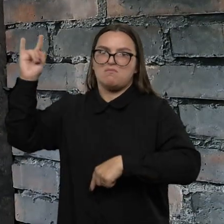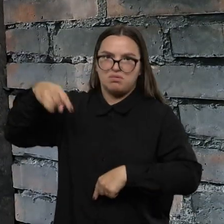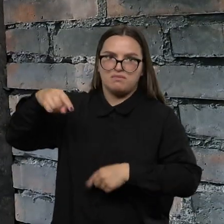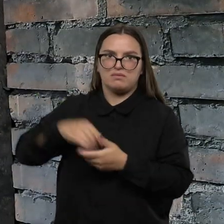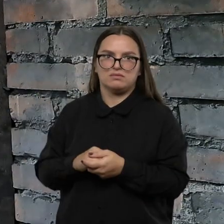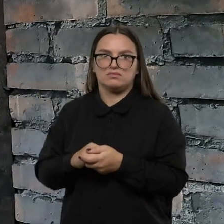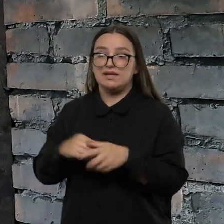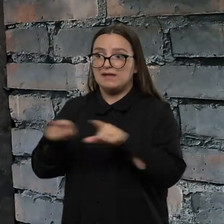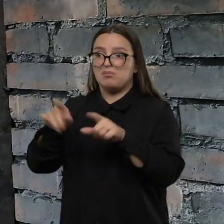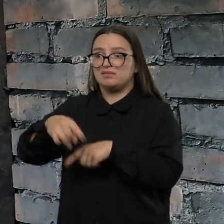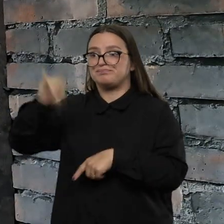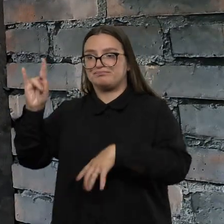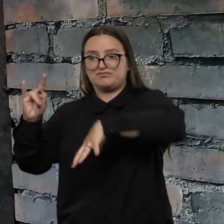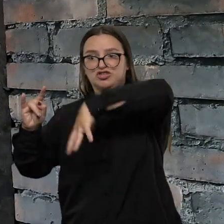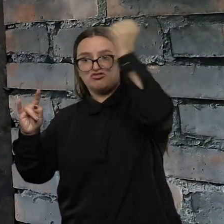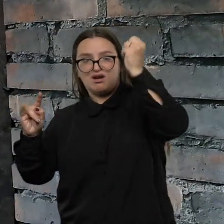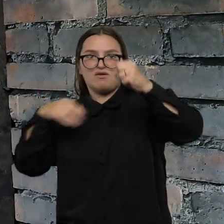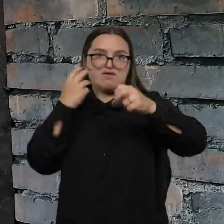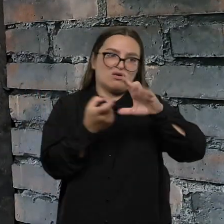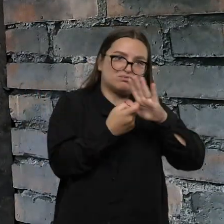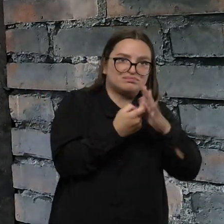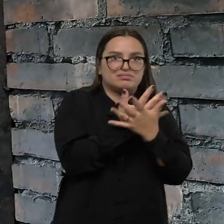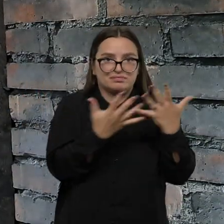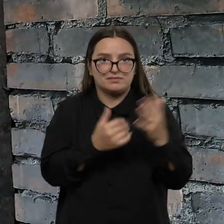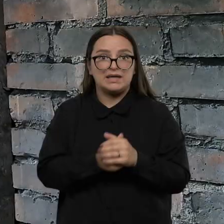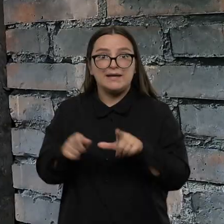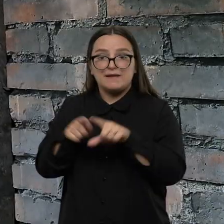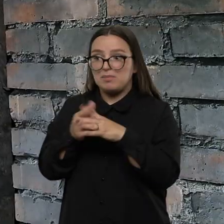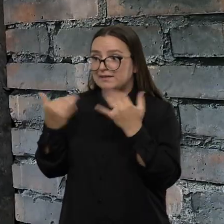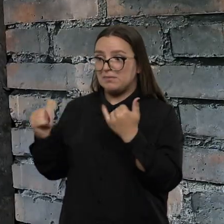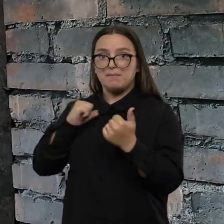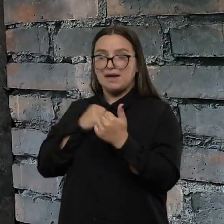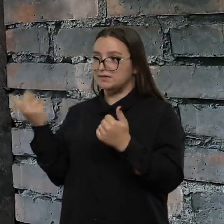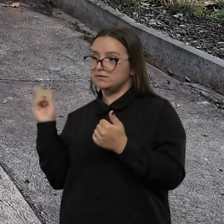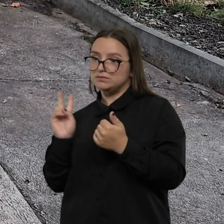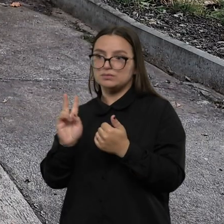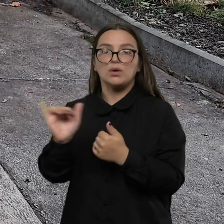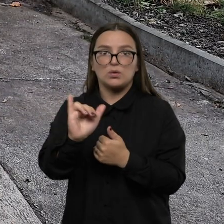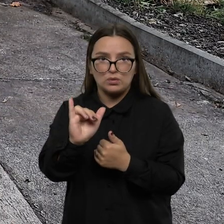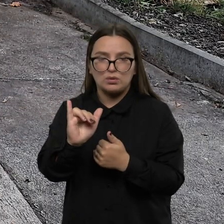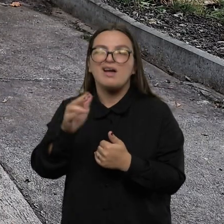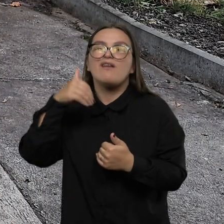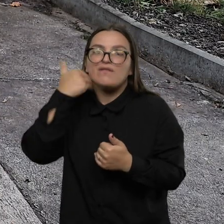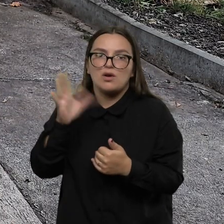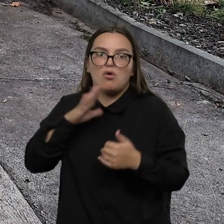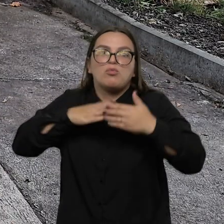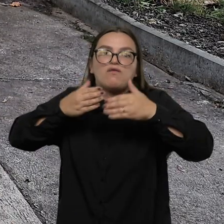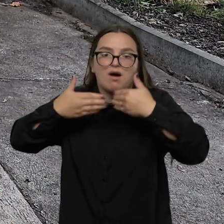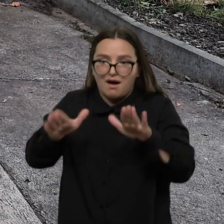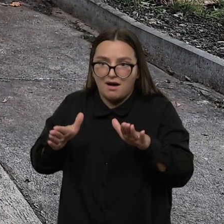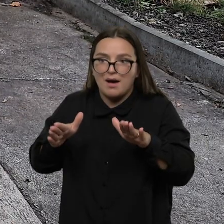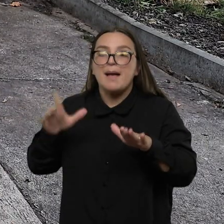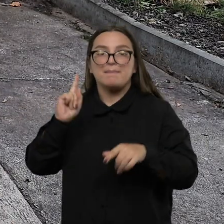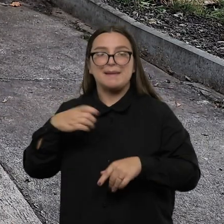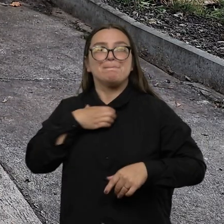metalinę plokštę, pro čia įmesdavo, per čia juos ištraukdavo ir tas įėjimas, per kurį mes patekome iš į Rusiją, tai atsirado jau